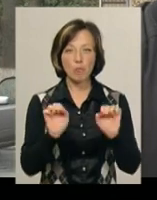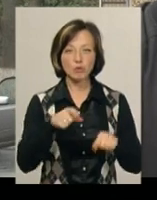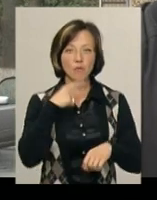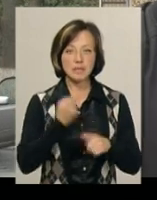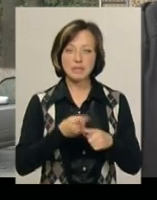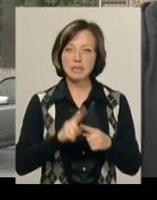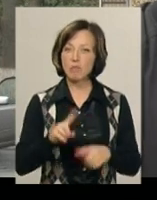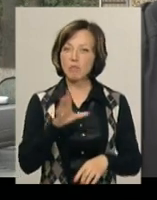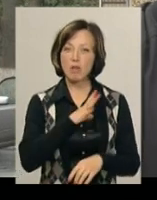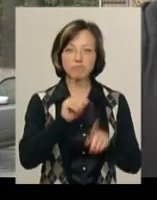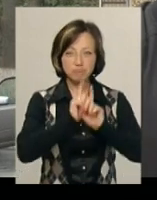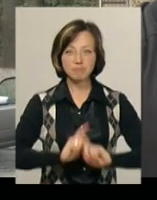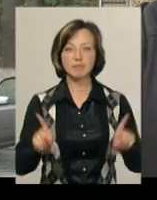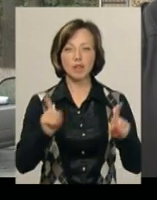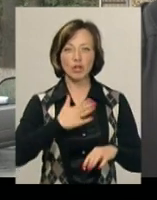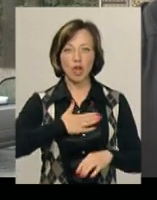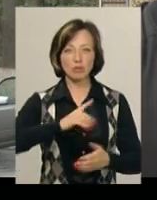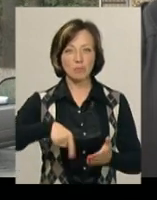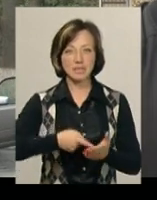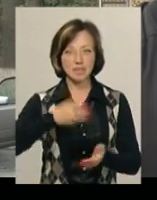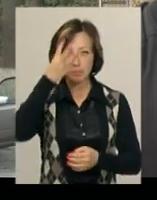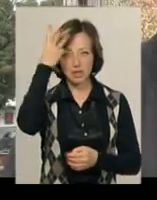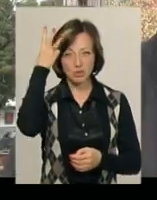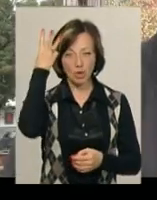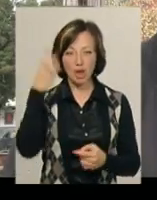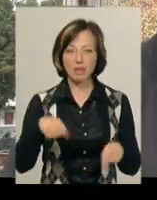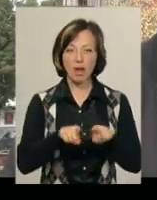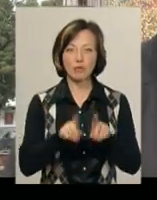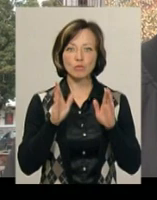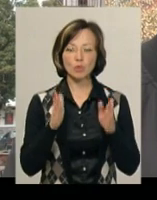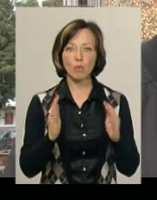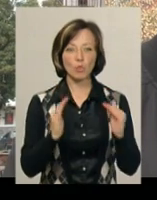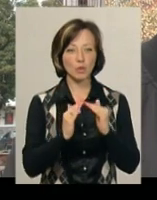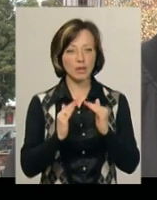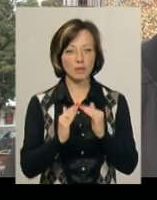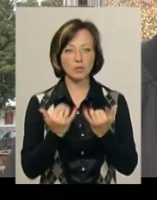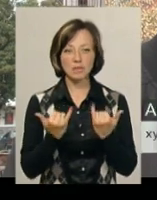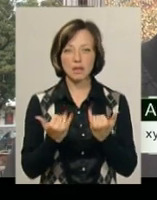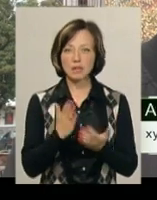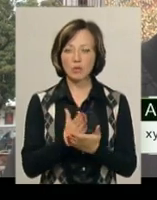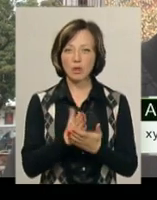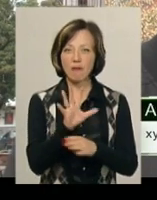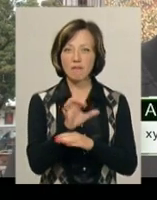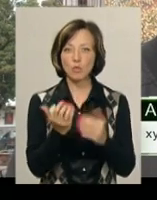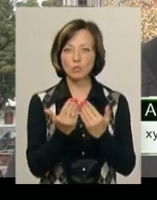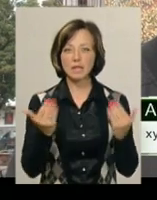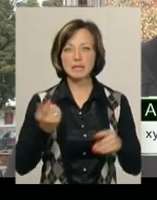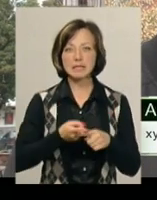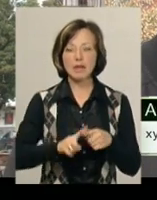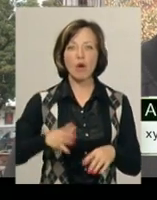це була б однозначно родзинкою нашого міста Хмельницького. Також буде будинок, де зараз знаходиться фотомузей, це